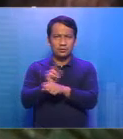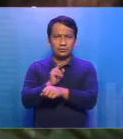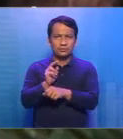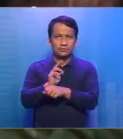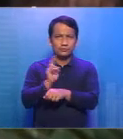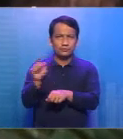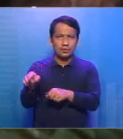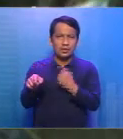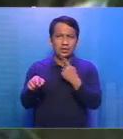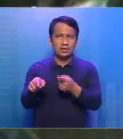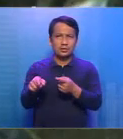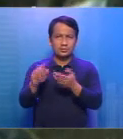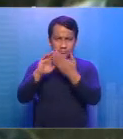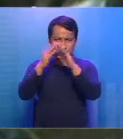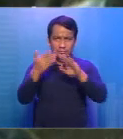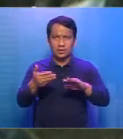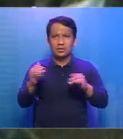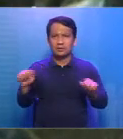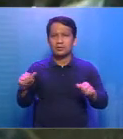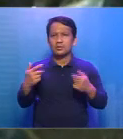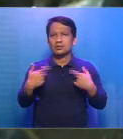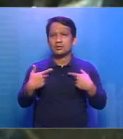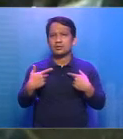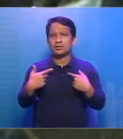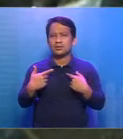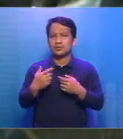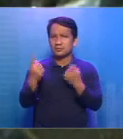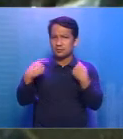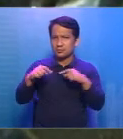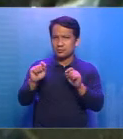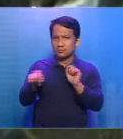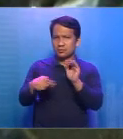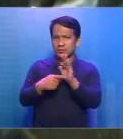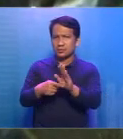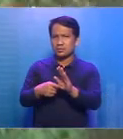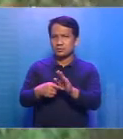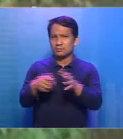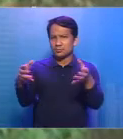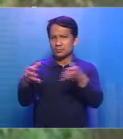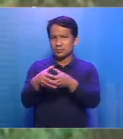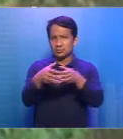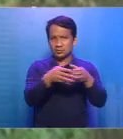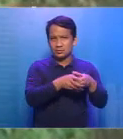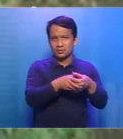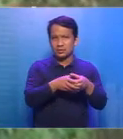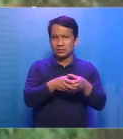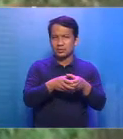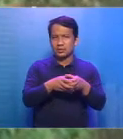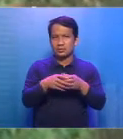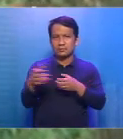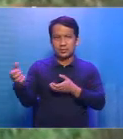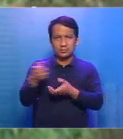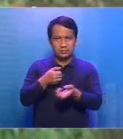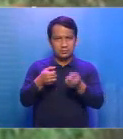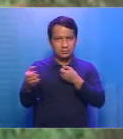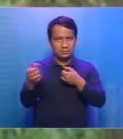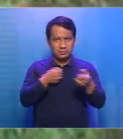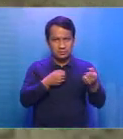daw ng mga rebelde ang peace talks para magkaroon ng pagkakataong mag-regroup at mag-recruit.